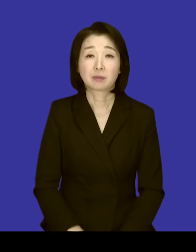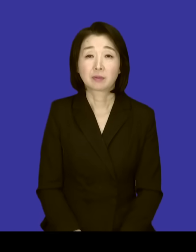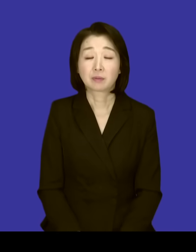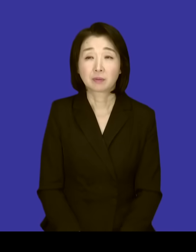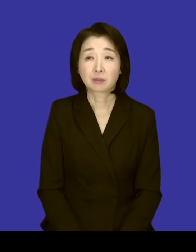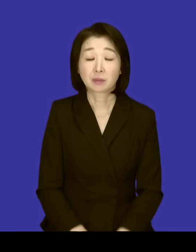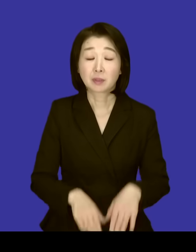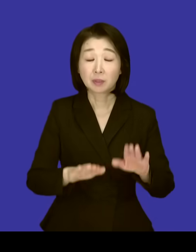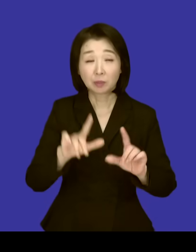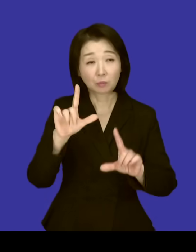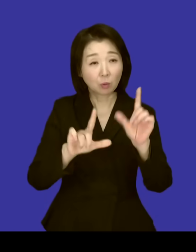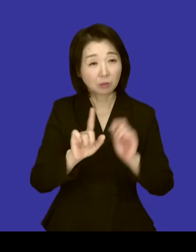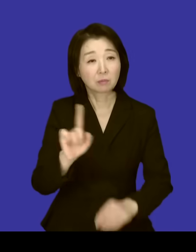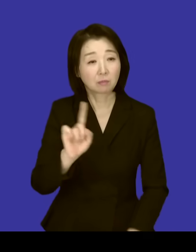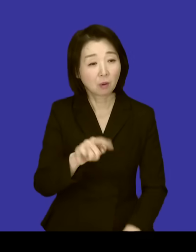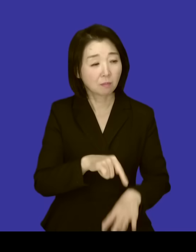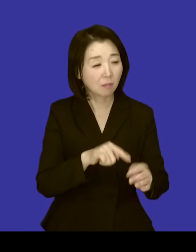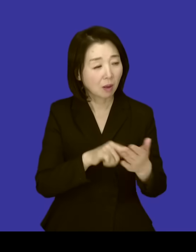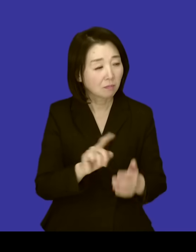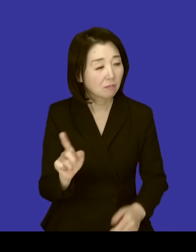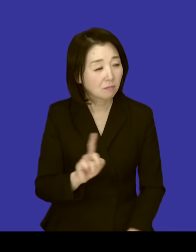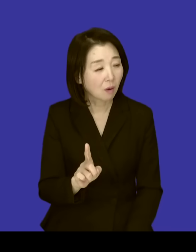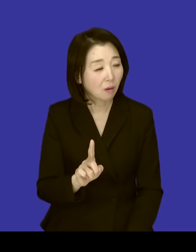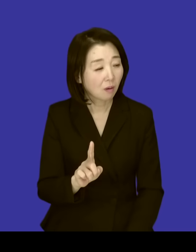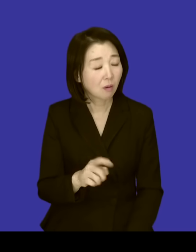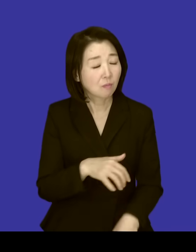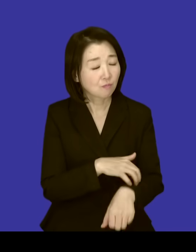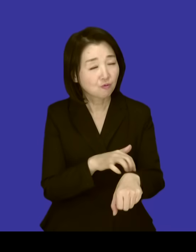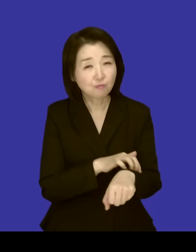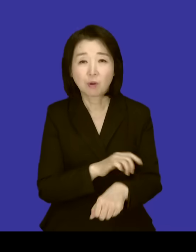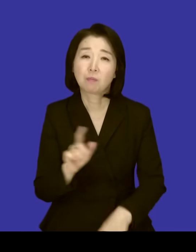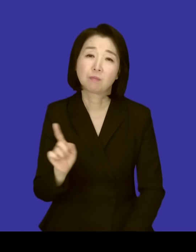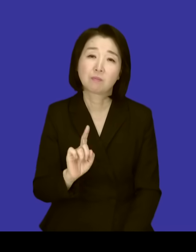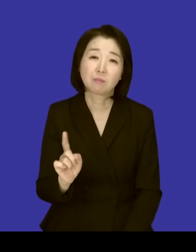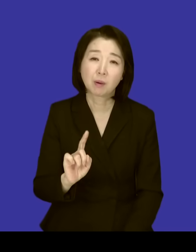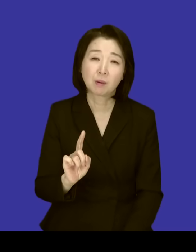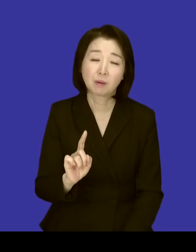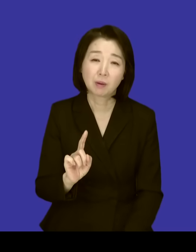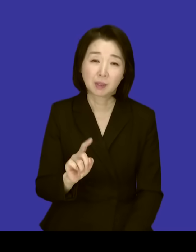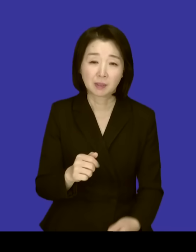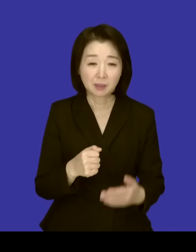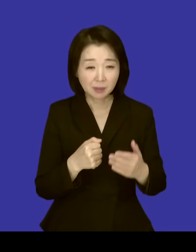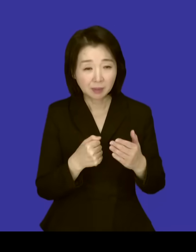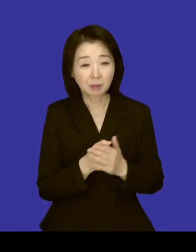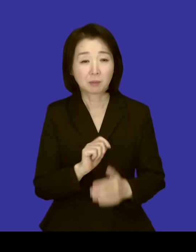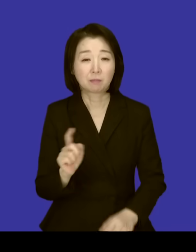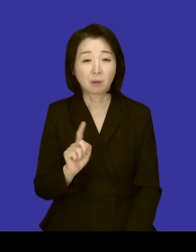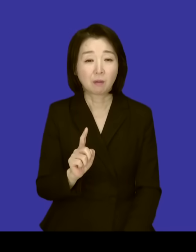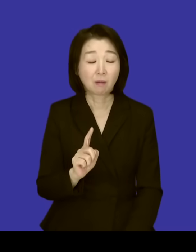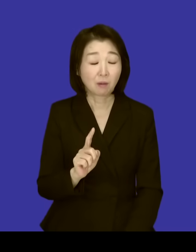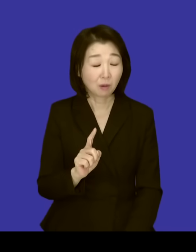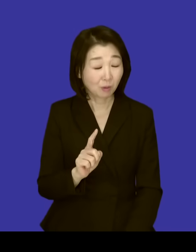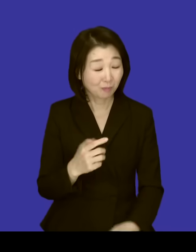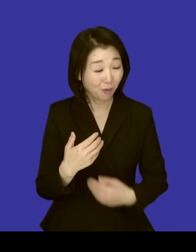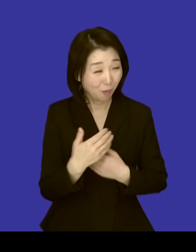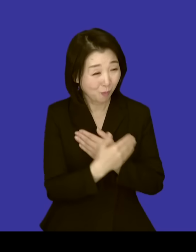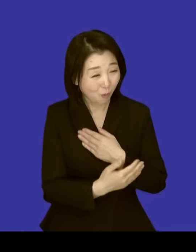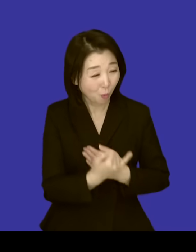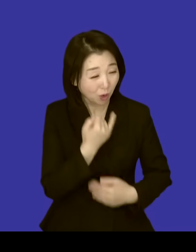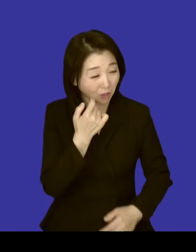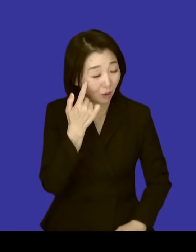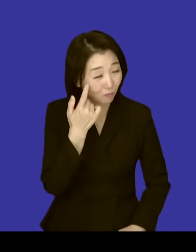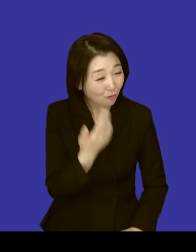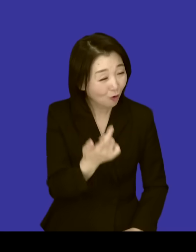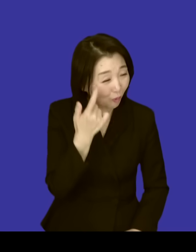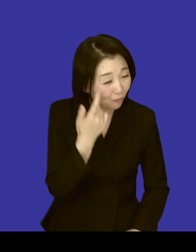이분은 지금 어떤 상태지? 어떤 마음을 가지고 있지? 어떤 게 많이 불편하시지? 그러면서 계속해서 안부도 여쭙고 이러다 보니 자연스레